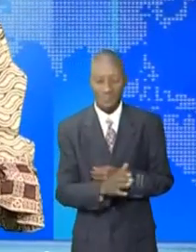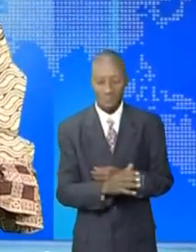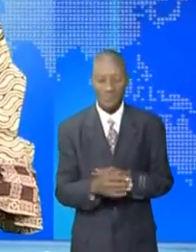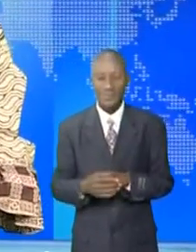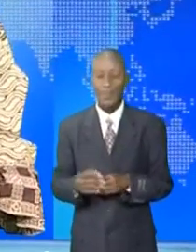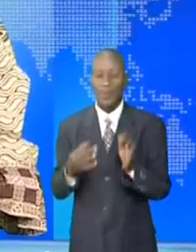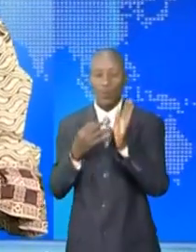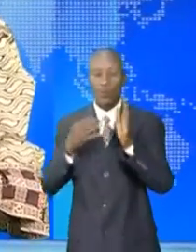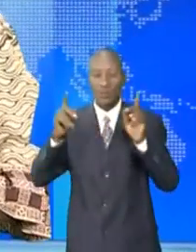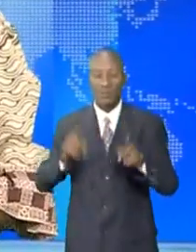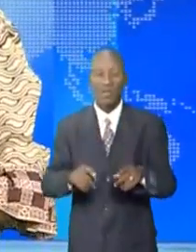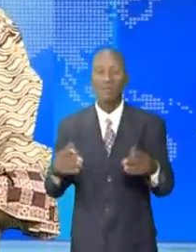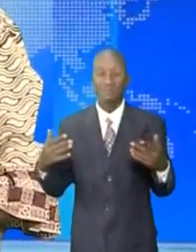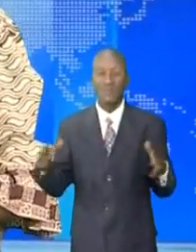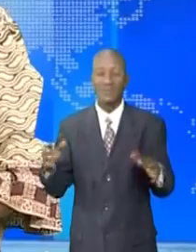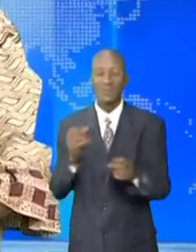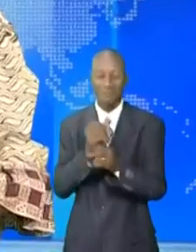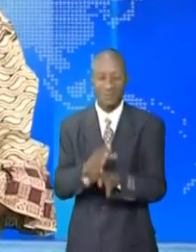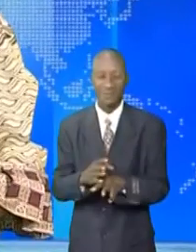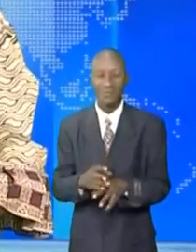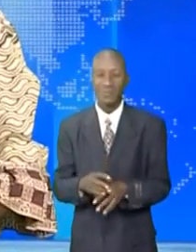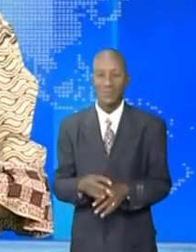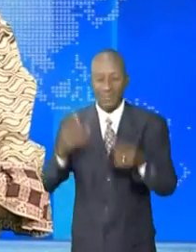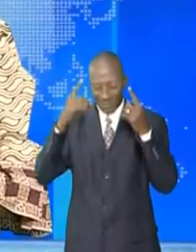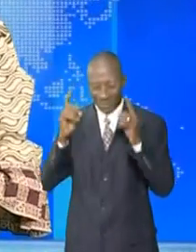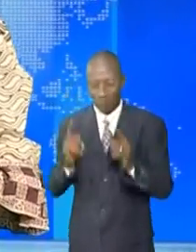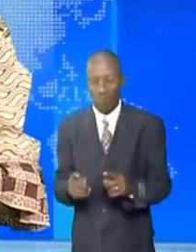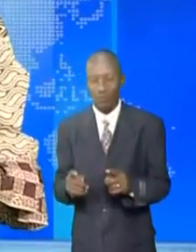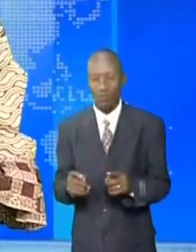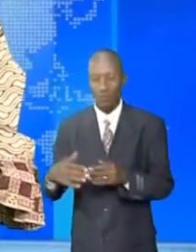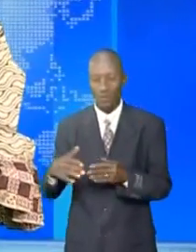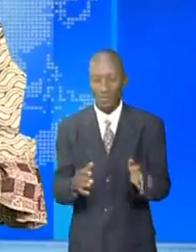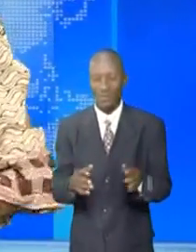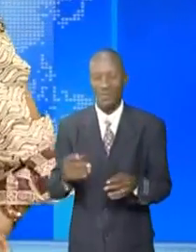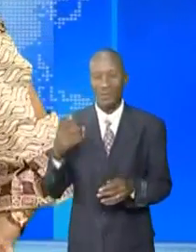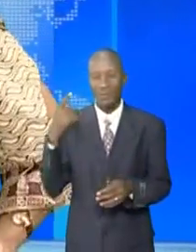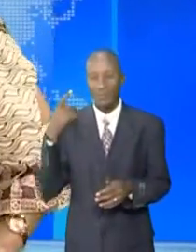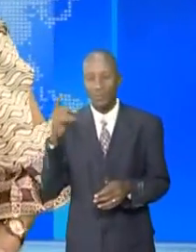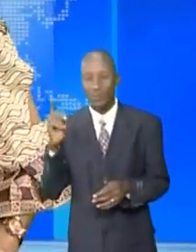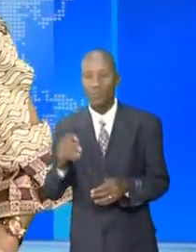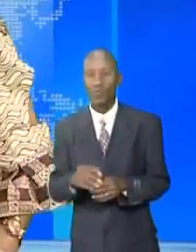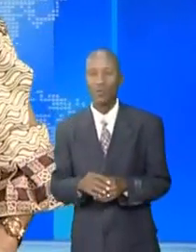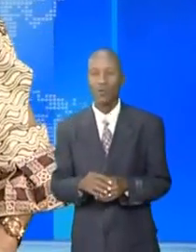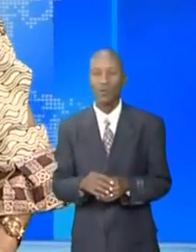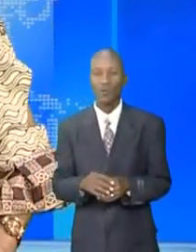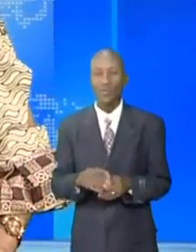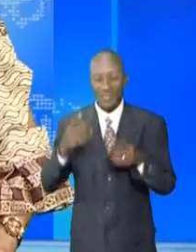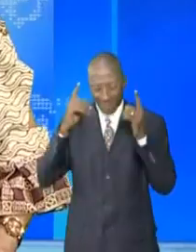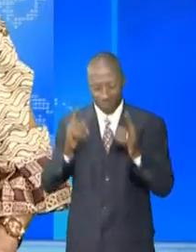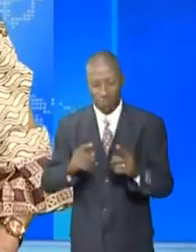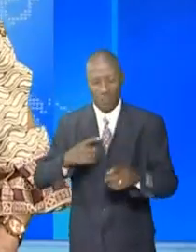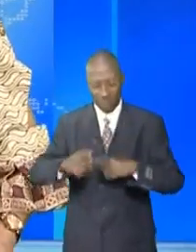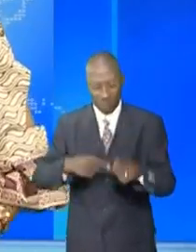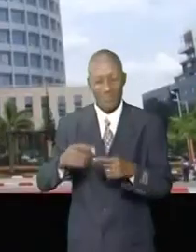l'accord cadre d'Addis Abeba a été signé, les parties prenantes se sont retrouvées pour évaluer la mise en œuvre du dit accord.